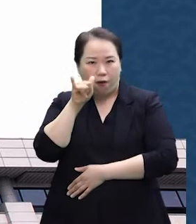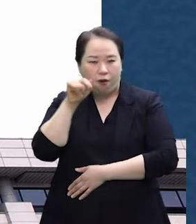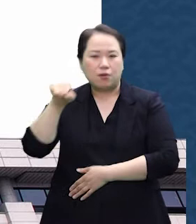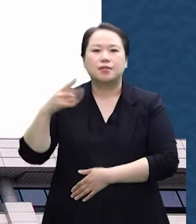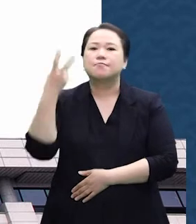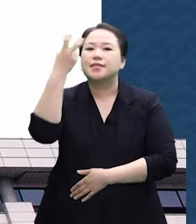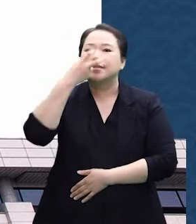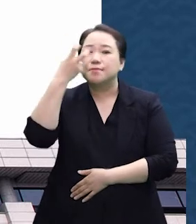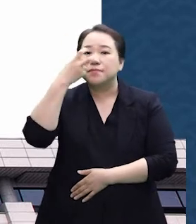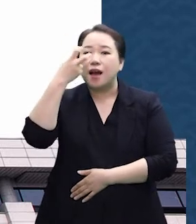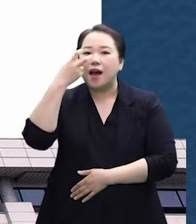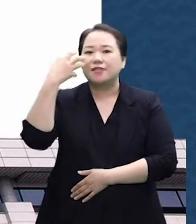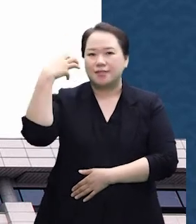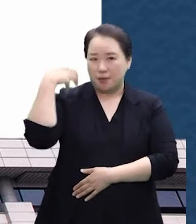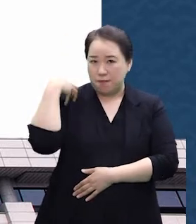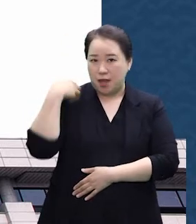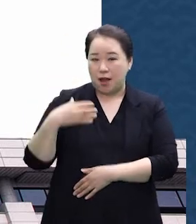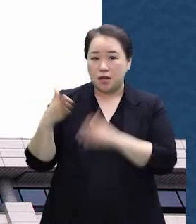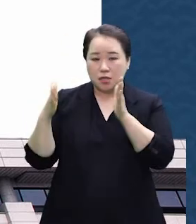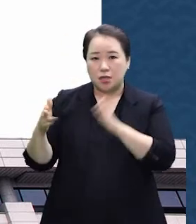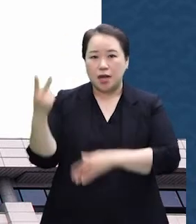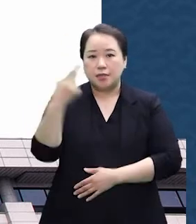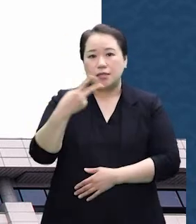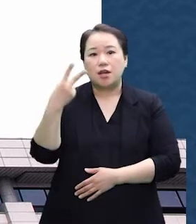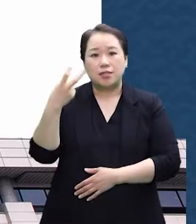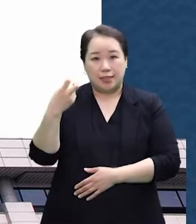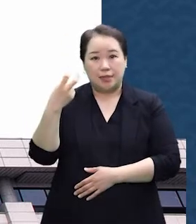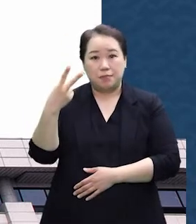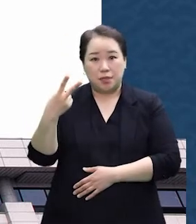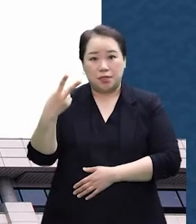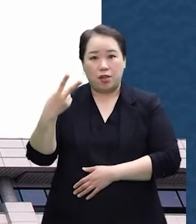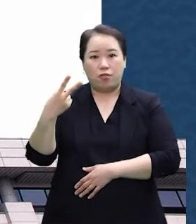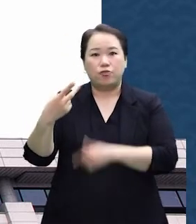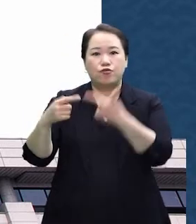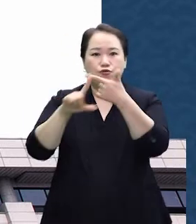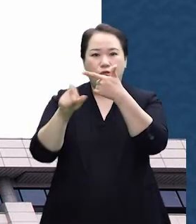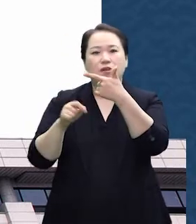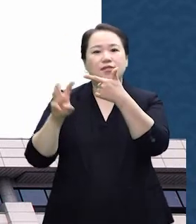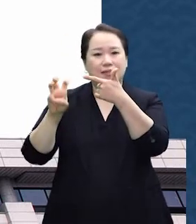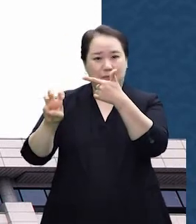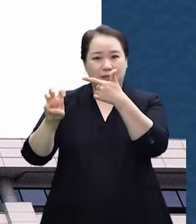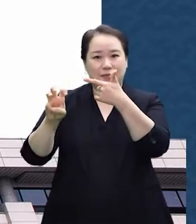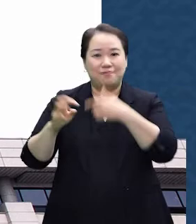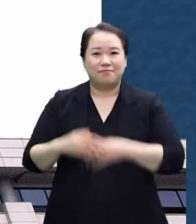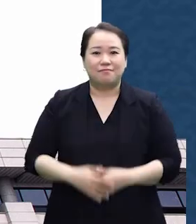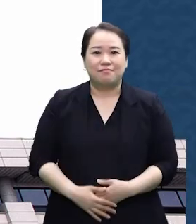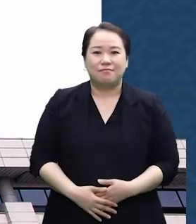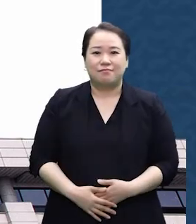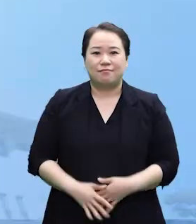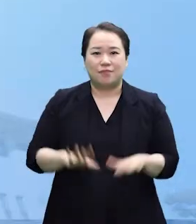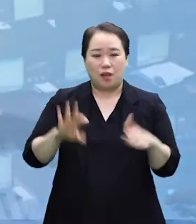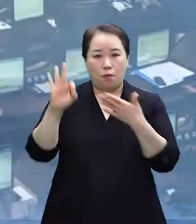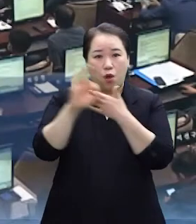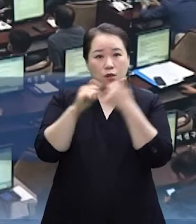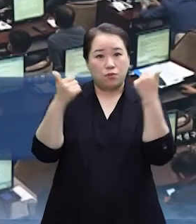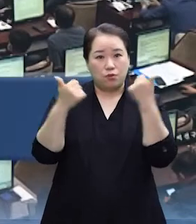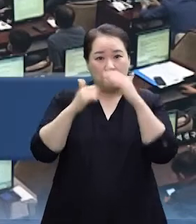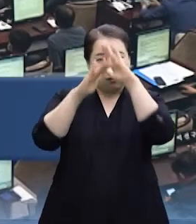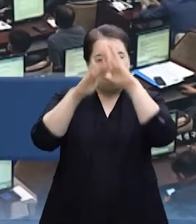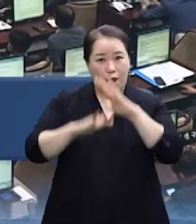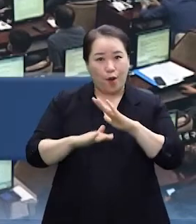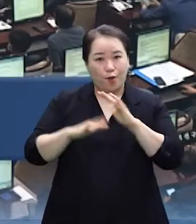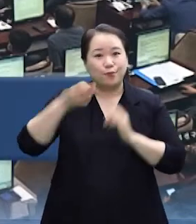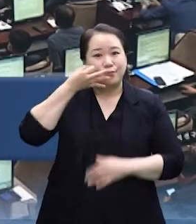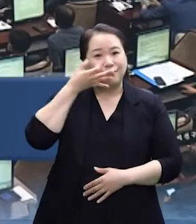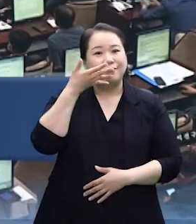이를 심사하는 기능을 담당합니다. 임기는 오는 2022년 6월 30일까지입니다. 이번 임시회